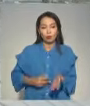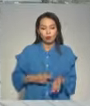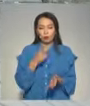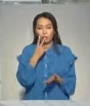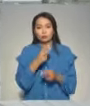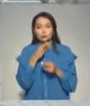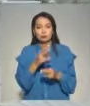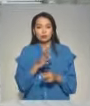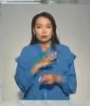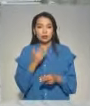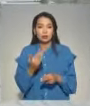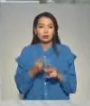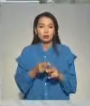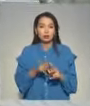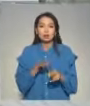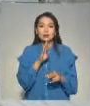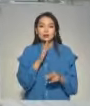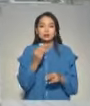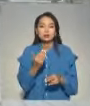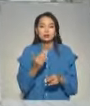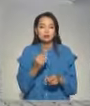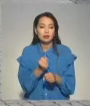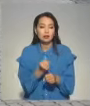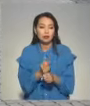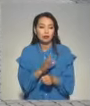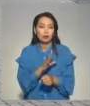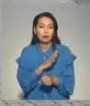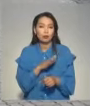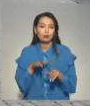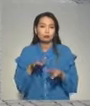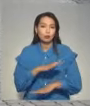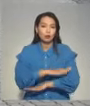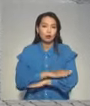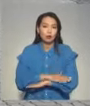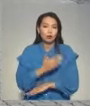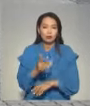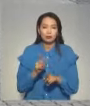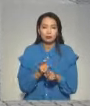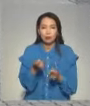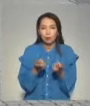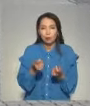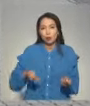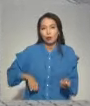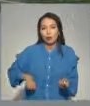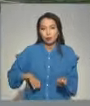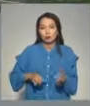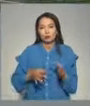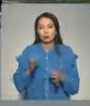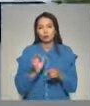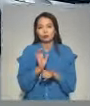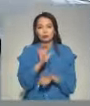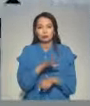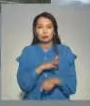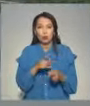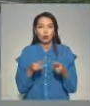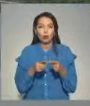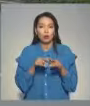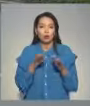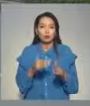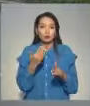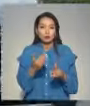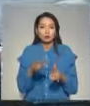Оның жолаушы қызға жасаған әрекетін қалалық полиция ұсақ бұзақылық ретінде бағалап, сотқа жолдапты. Алайда сот қылмыстық іс әрекет